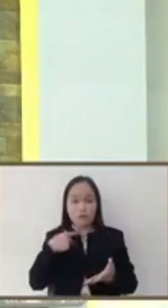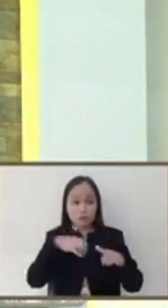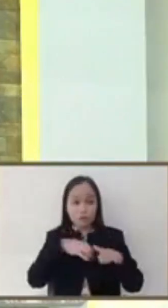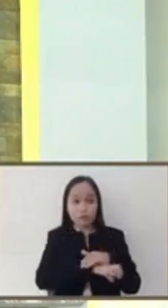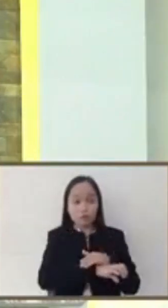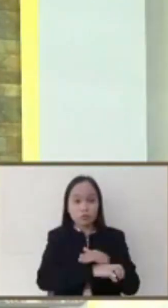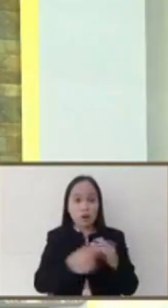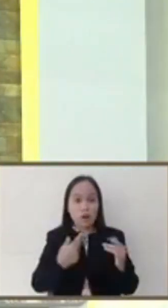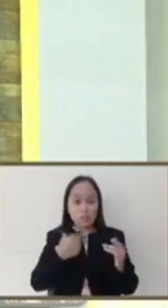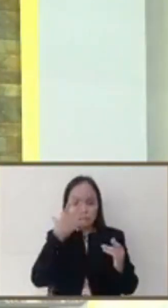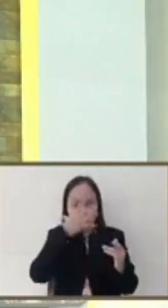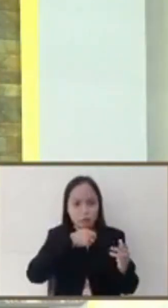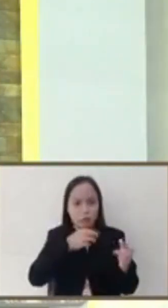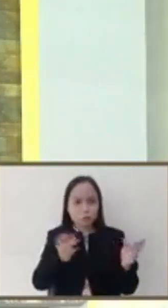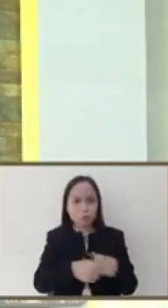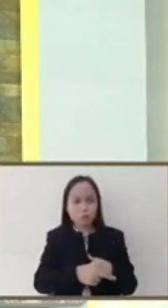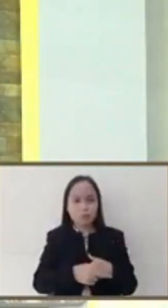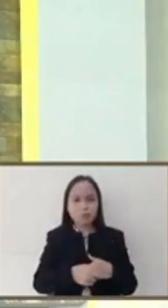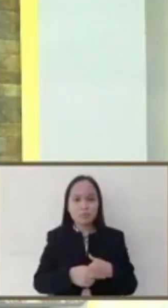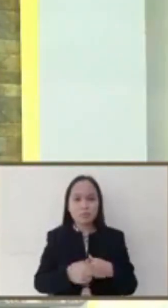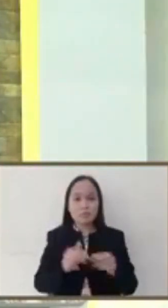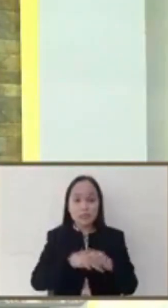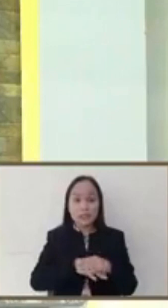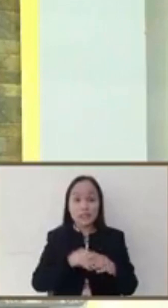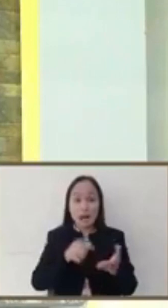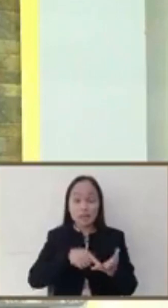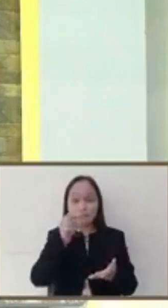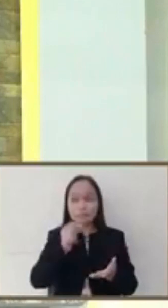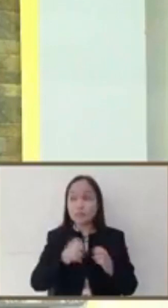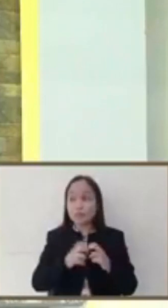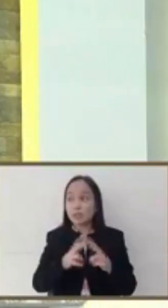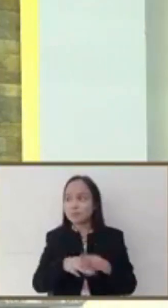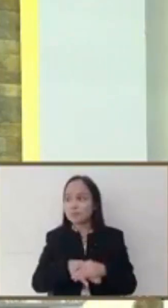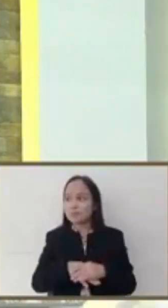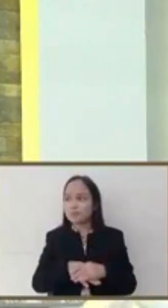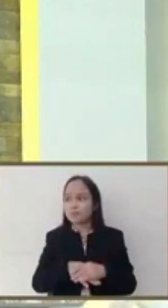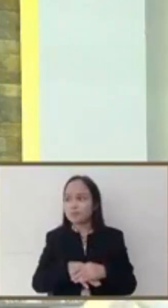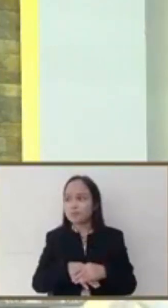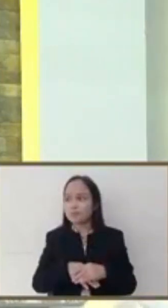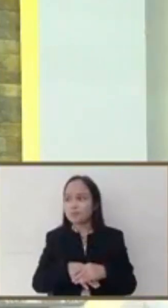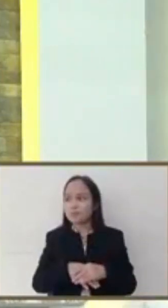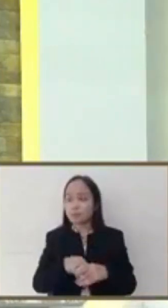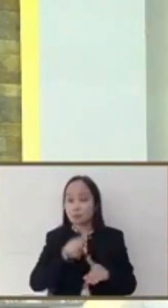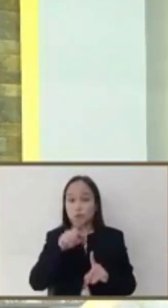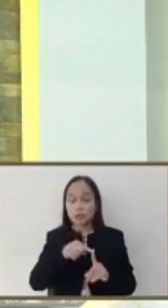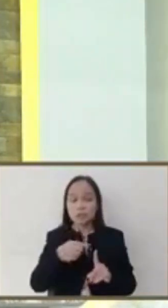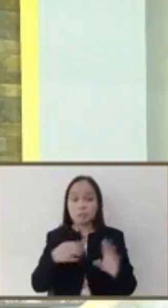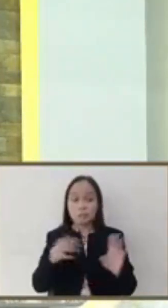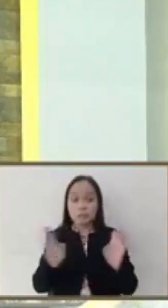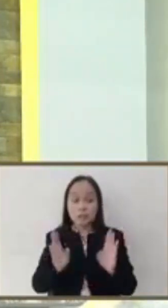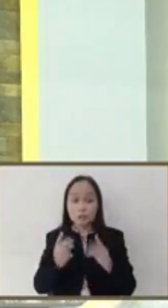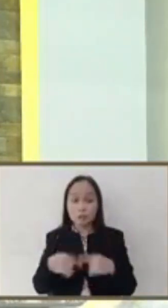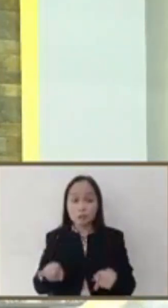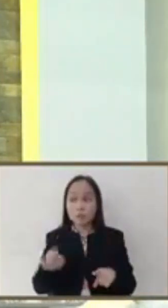5-star hotel. You see, pag pumunta, doon sa last time na nandun ako sa Baguio, sabi ni Pastor,